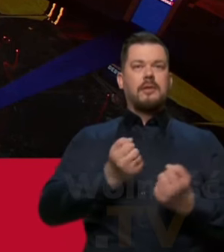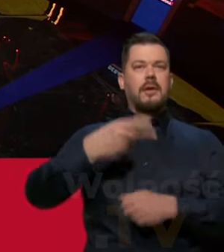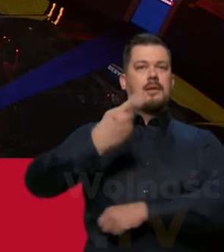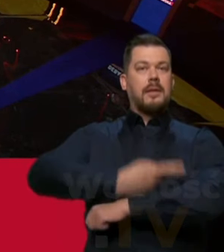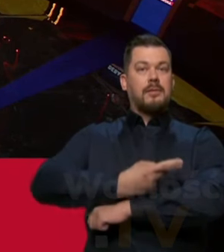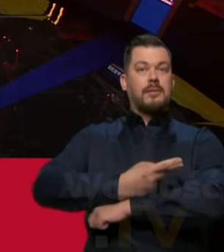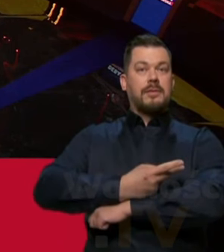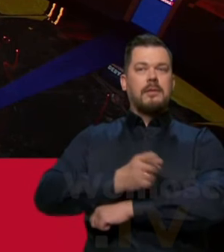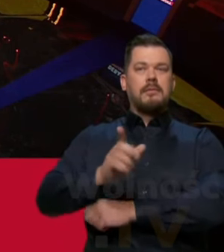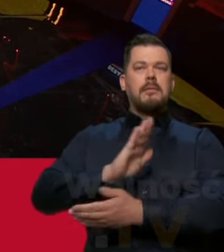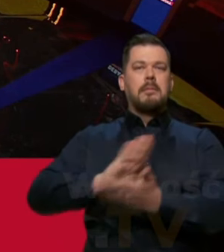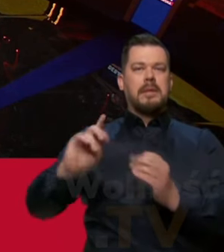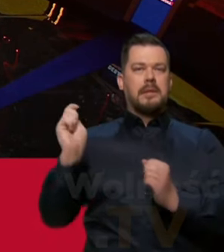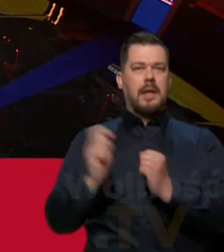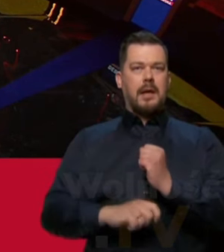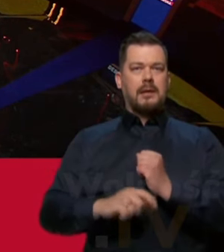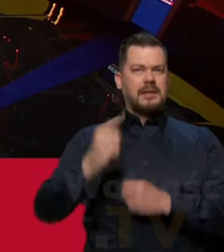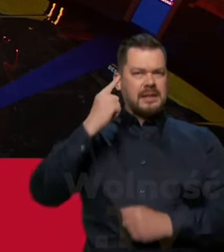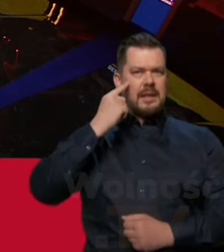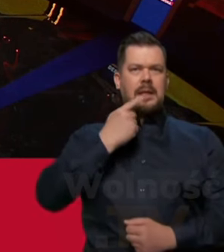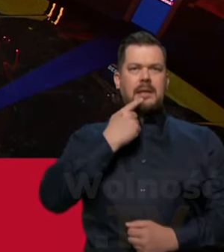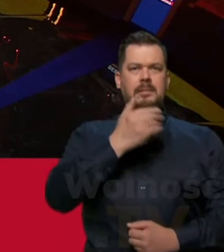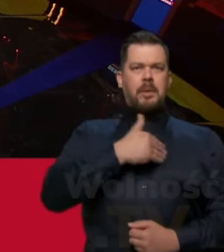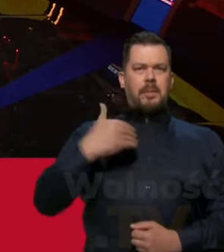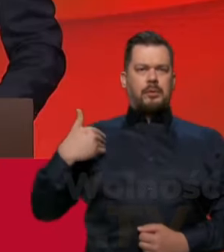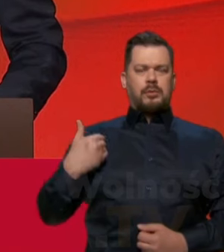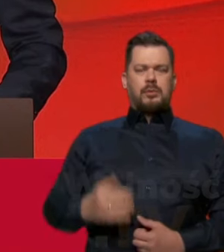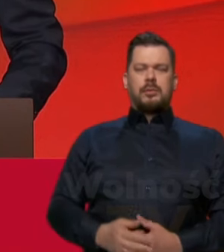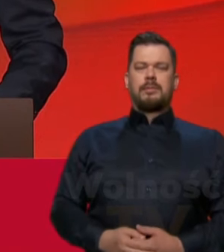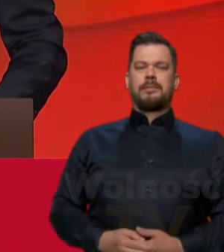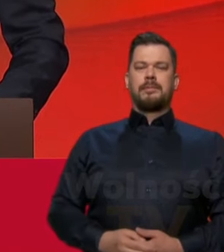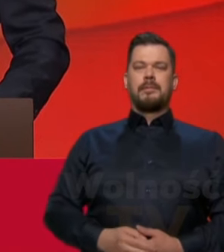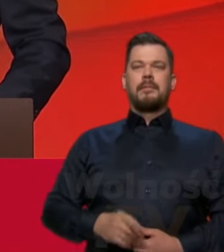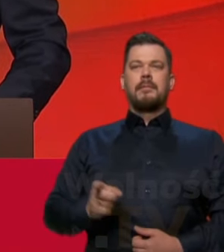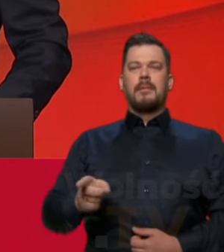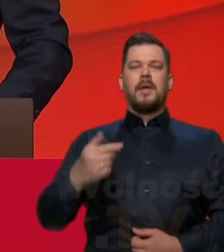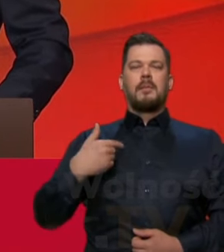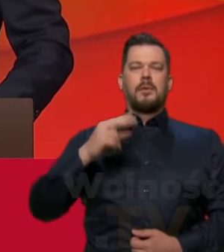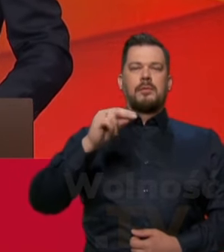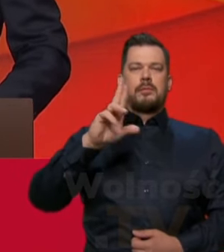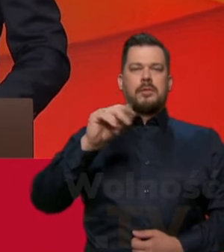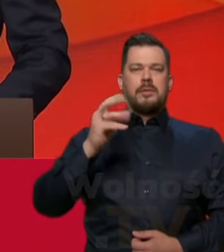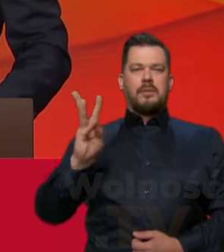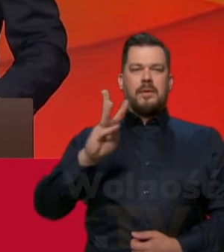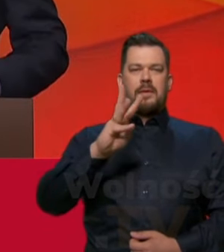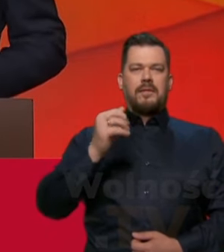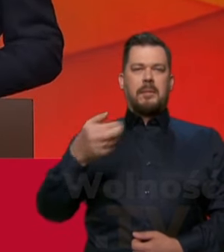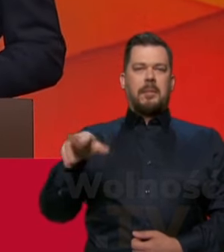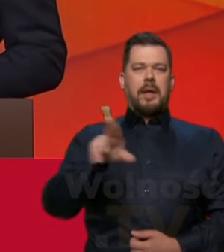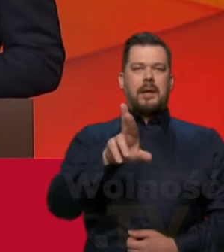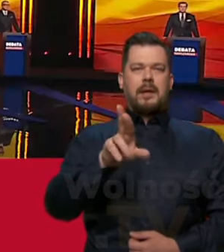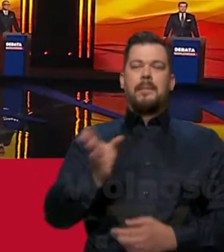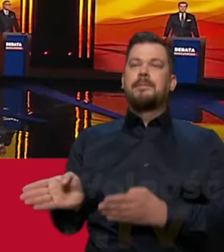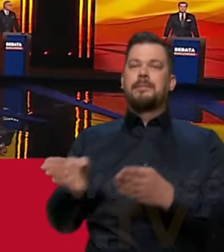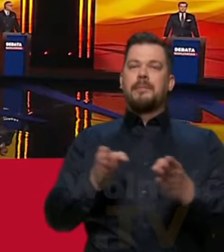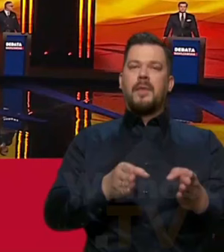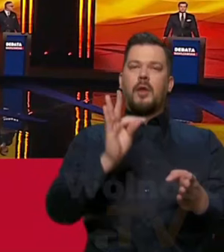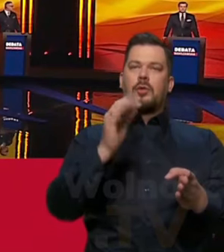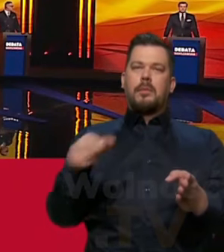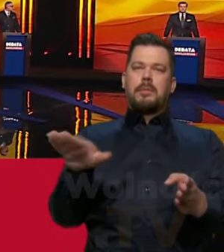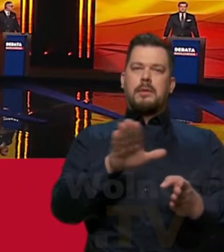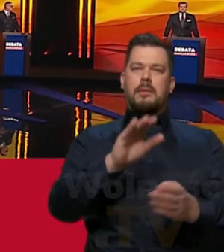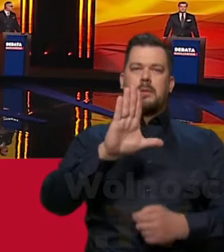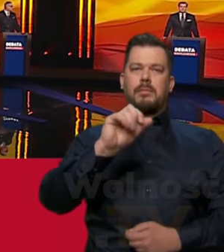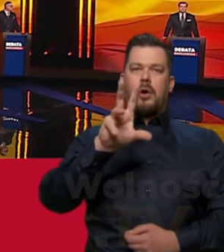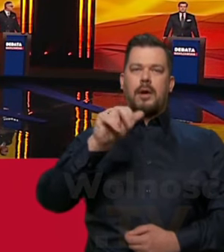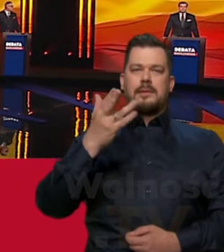taksówkarze niekarani i znający język polski. Na pytanie odpowiadał Przemysław Wipler. Czas na Tobiasza